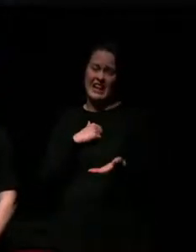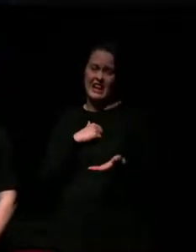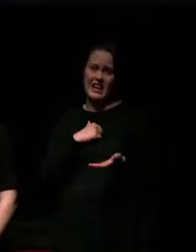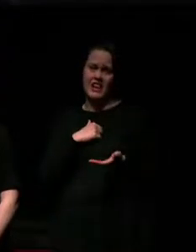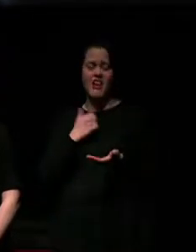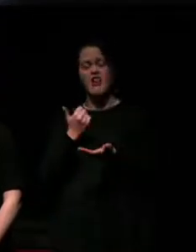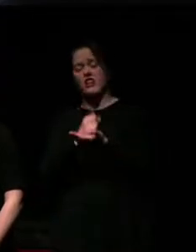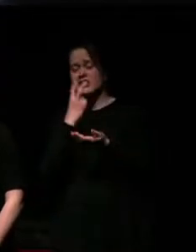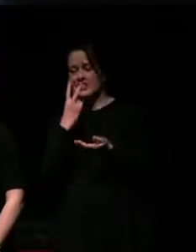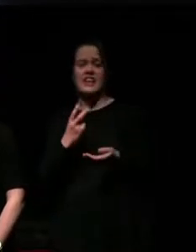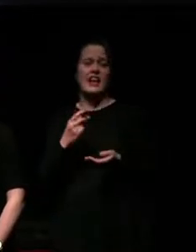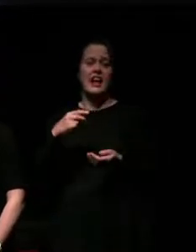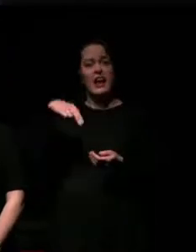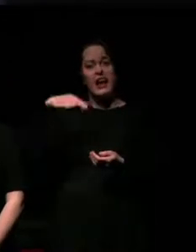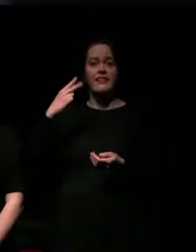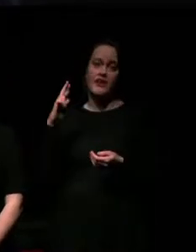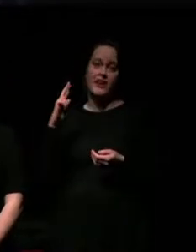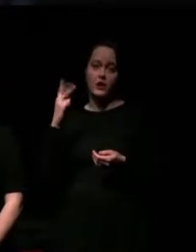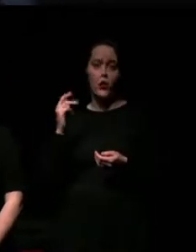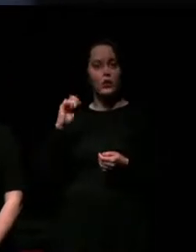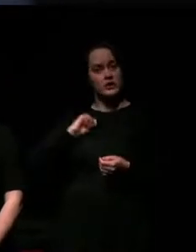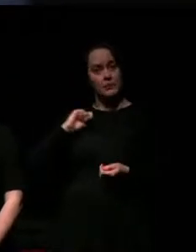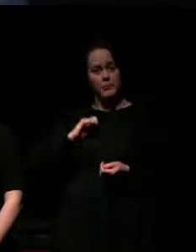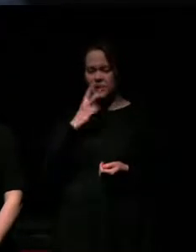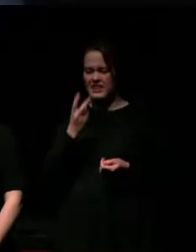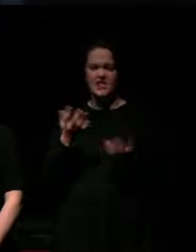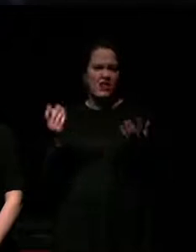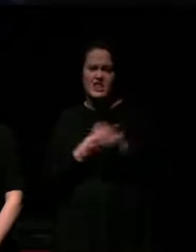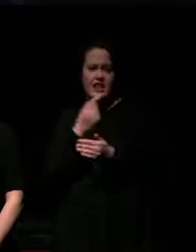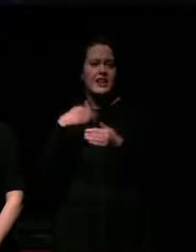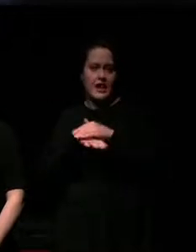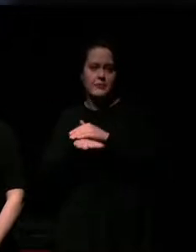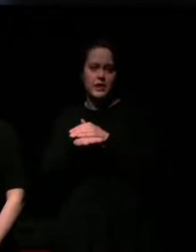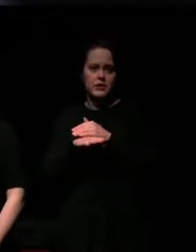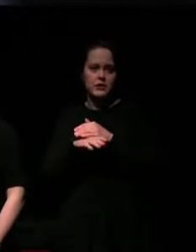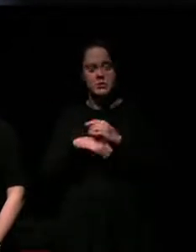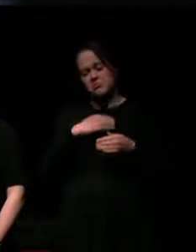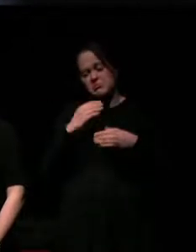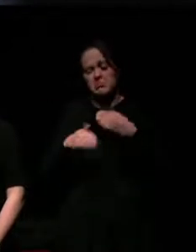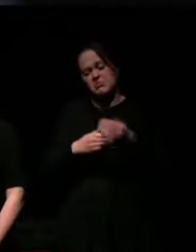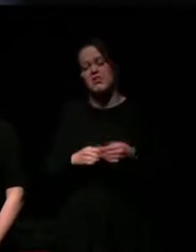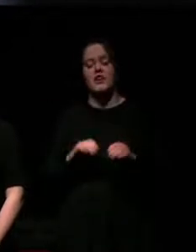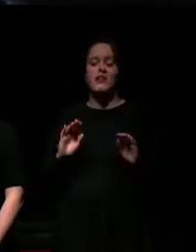NRK Sápmi, hva som hadde skjedd hjemme. Og egentlig bare ellers fortsette med mitt.